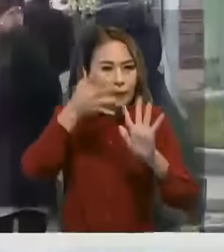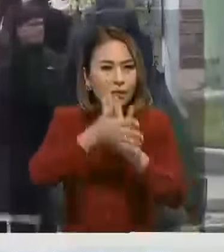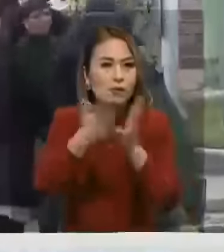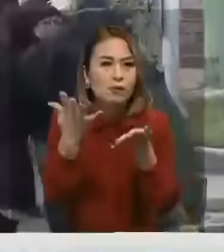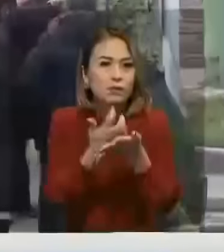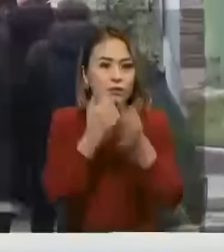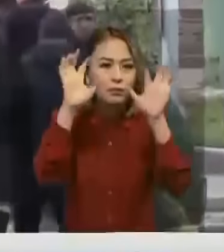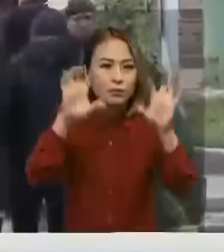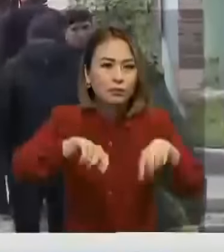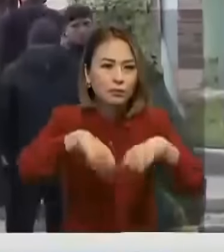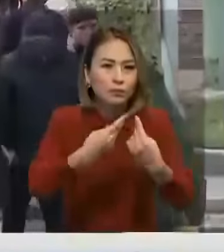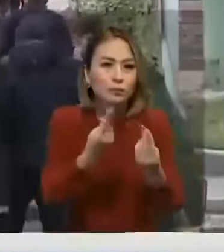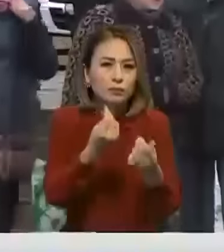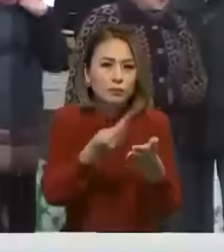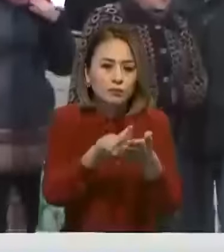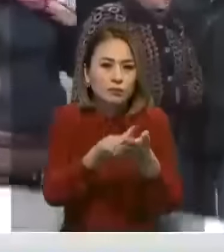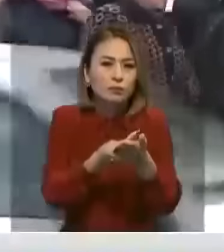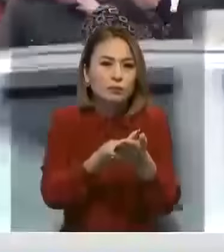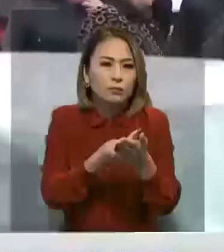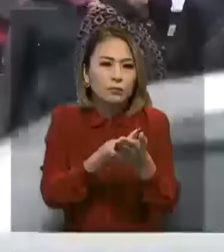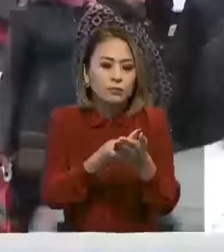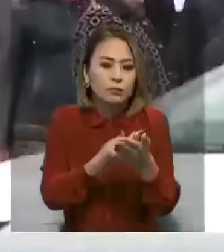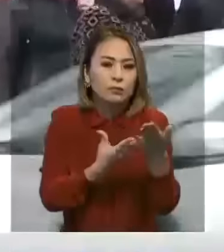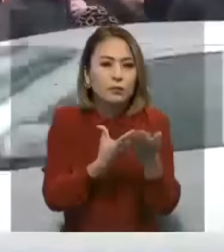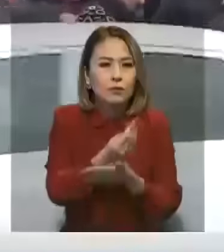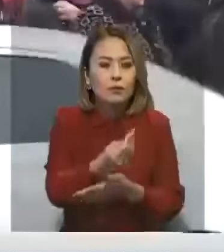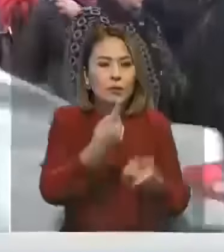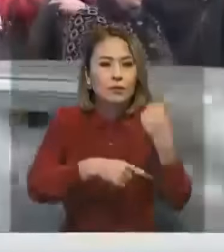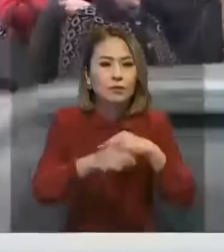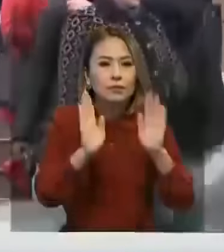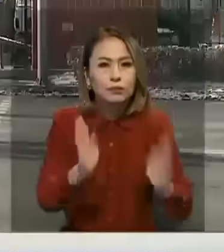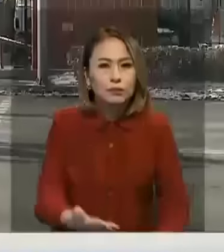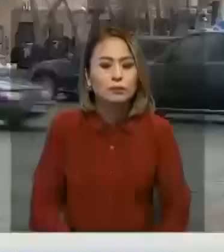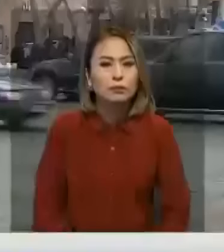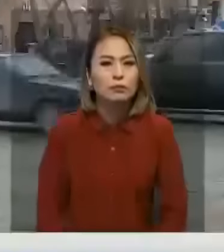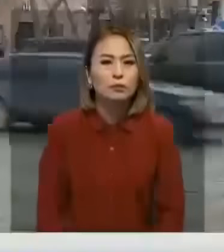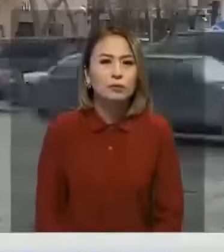анықталды. Енді заңсыз тапқан қаржысы қазынаға қайтарылады.